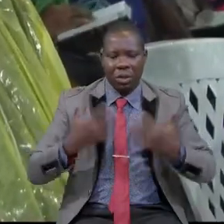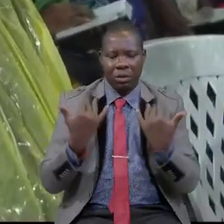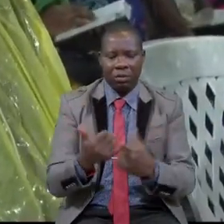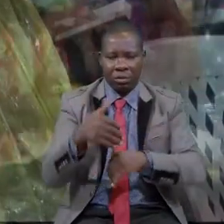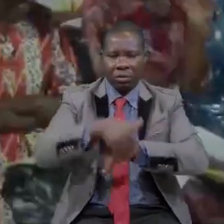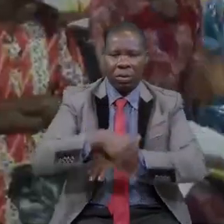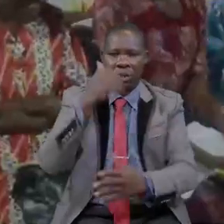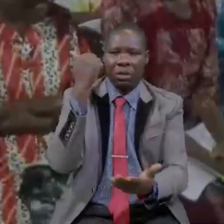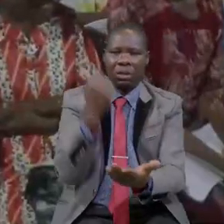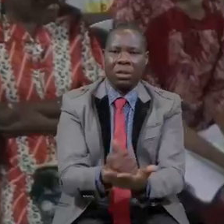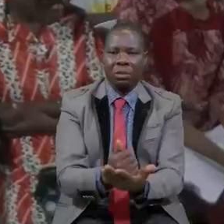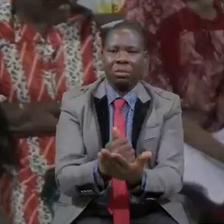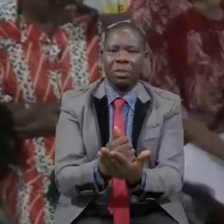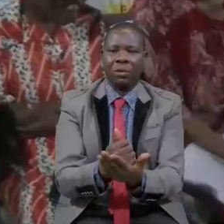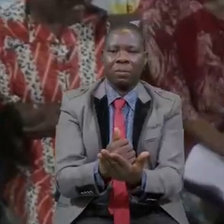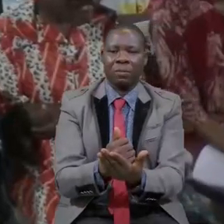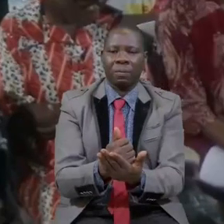Amen.